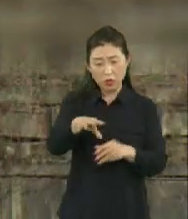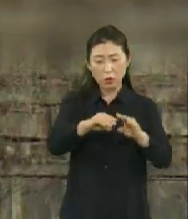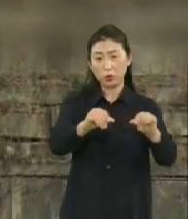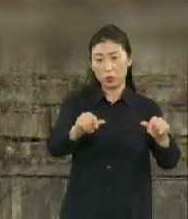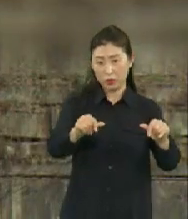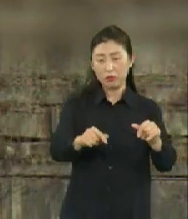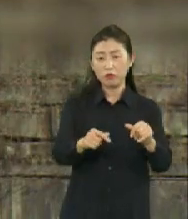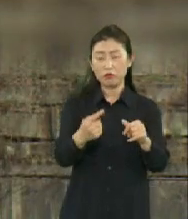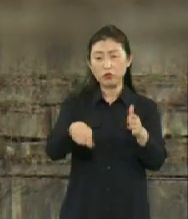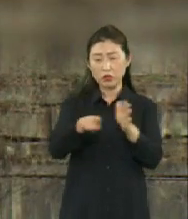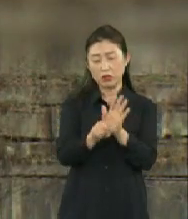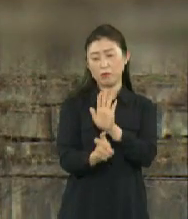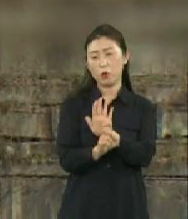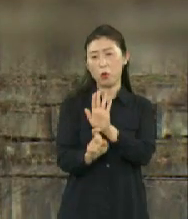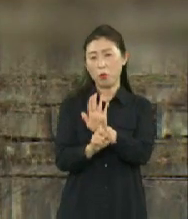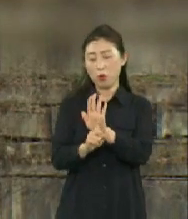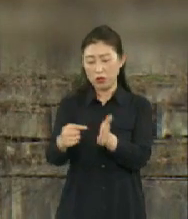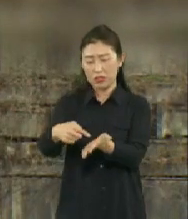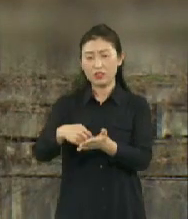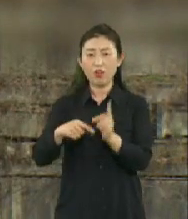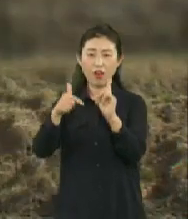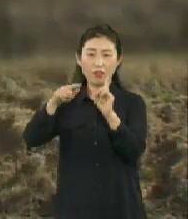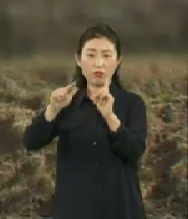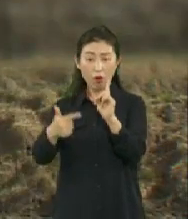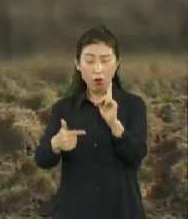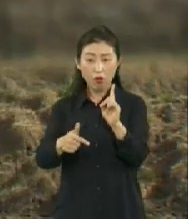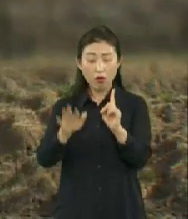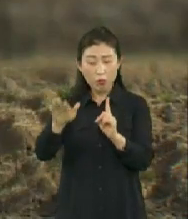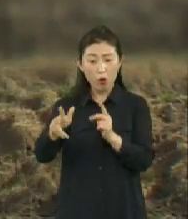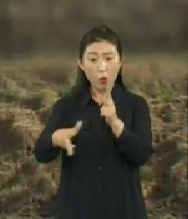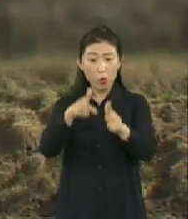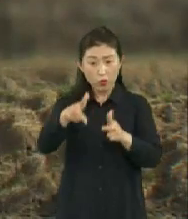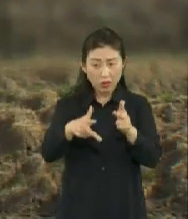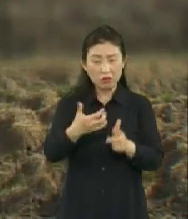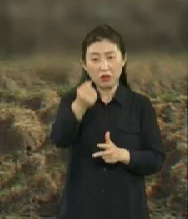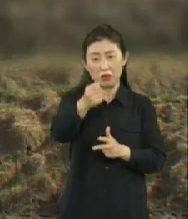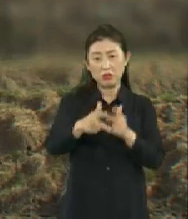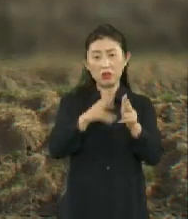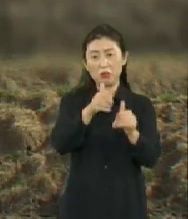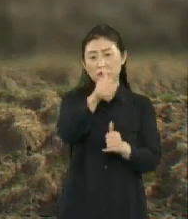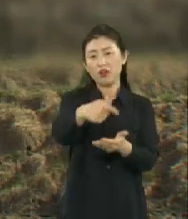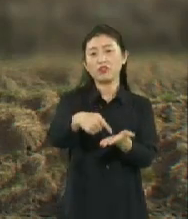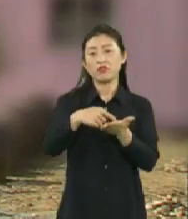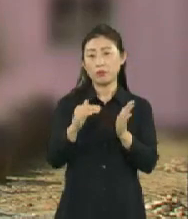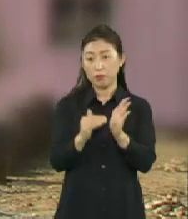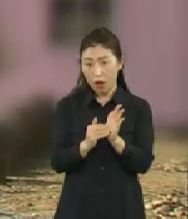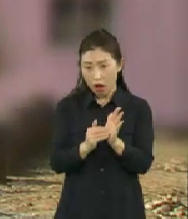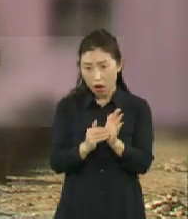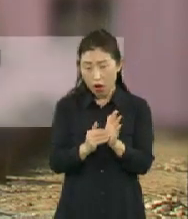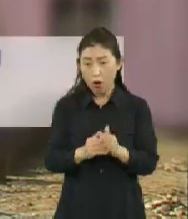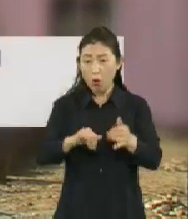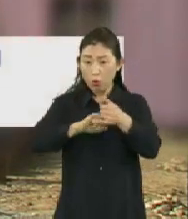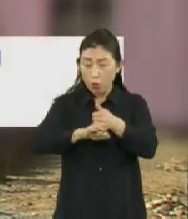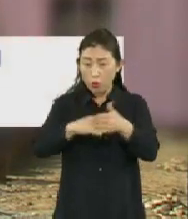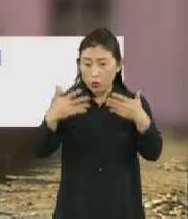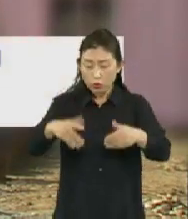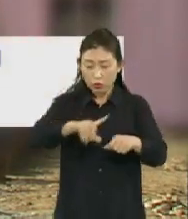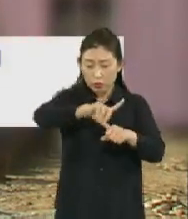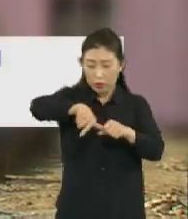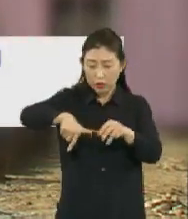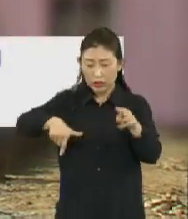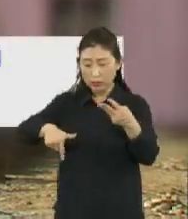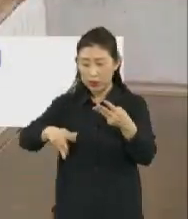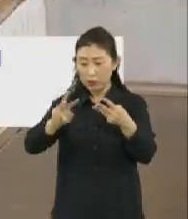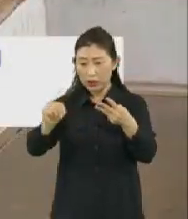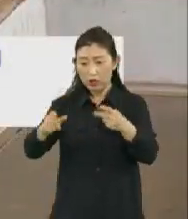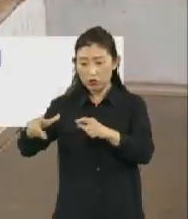공모에 들어갔는데 단 한 건이 접수됐고 이곳에 공장을 둔 사업자였습니다. 이어 필수 사항인 반경 300m